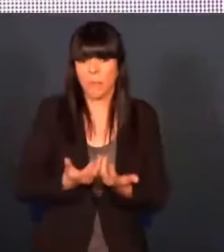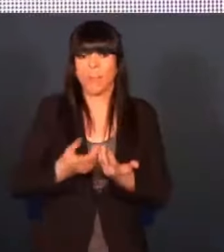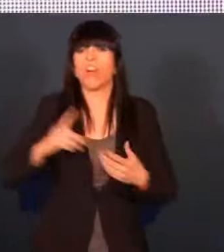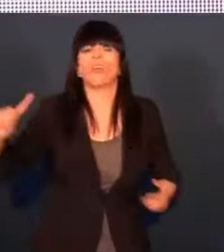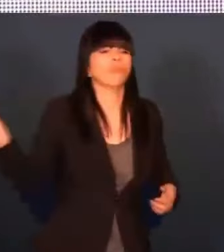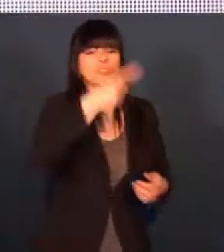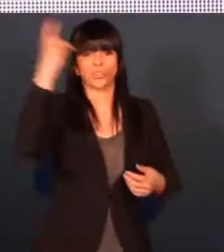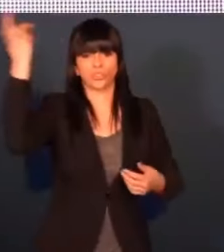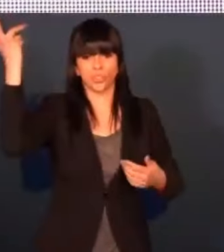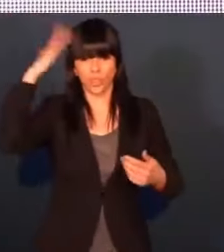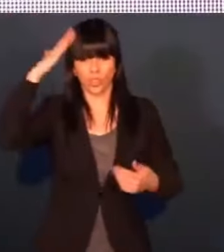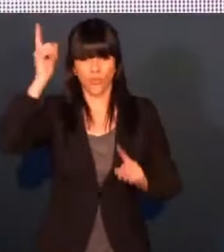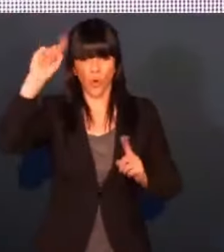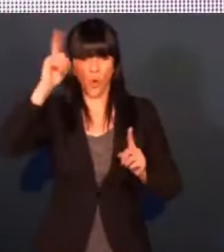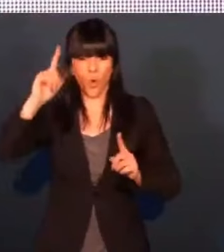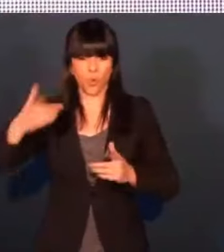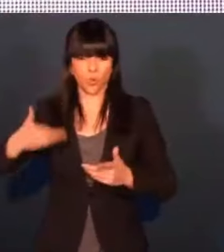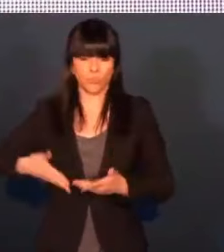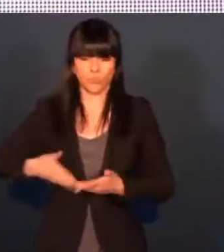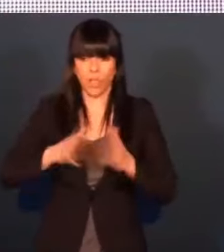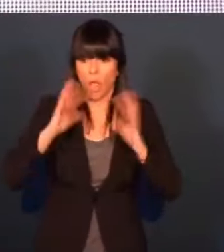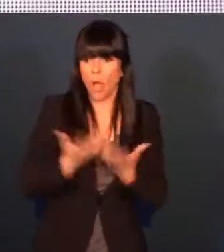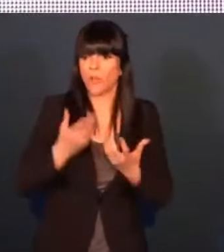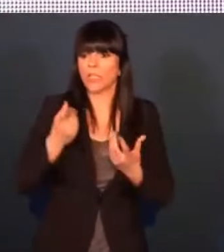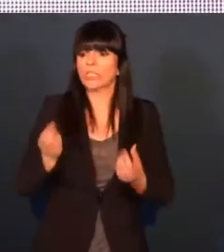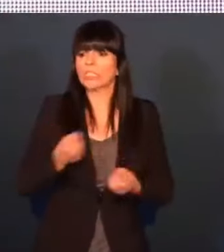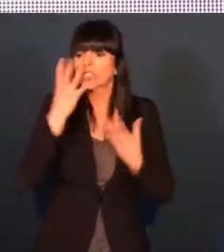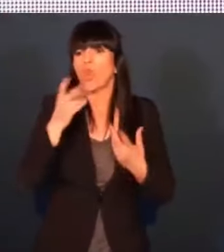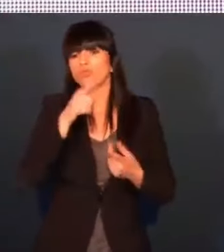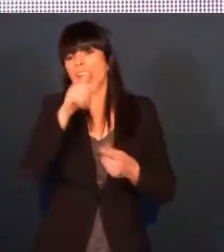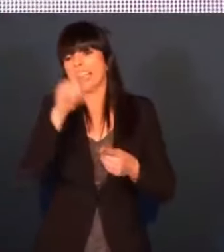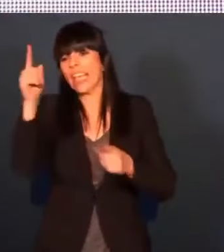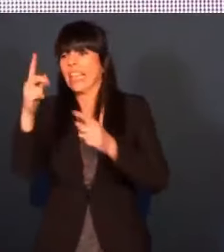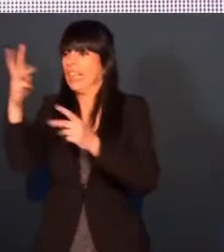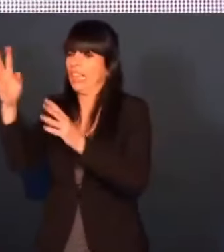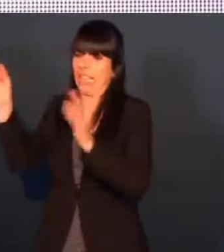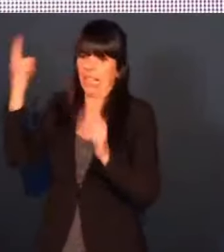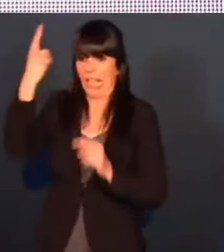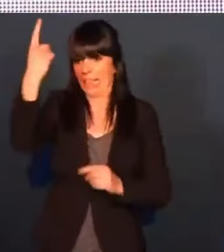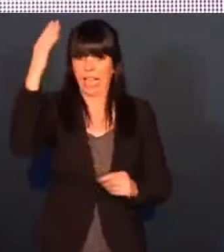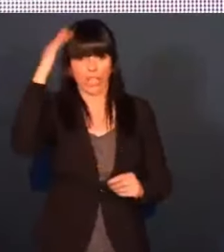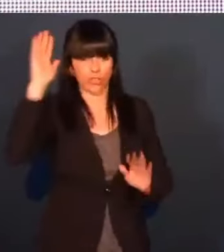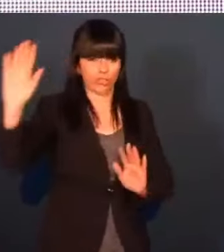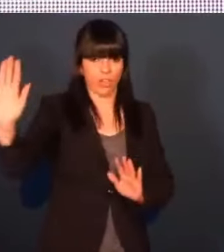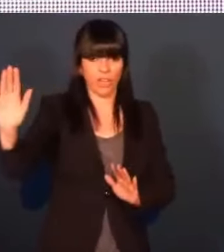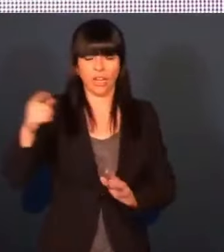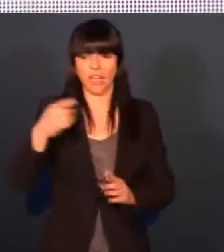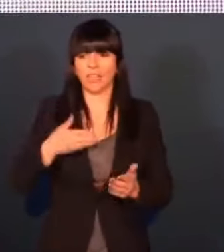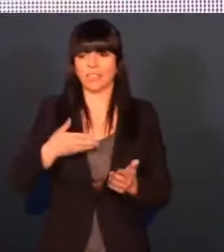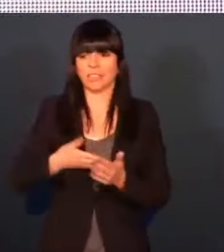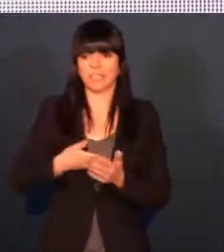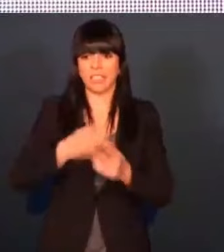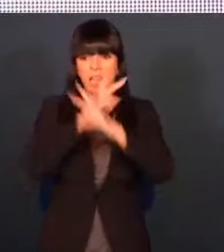държави, които ни подкрепиха плътно, с изключение, както знаете, на една, която все още продължава да ни спира за Шенген